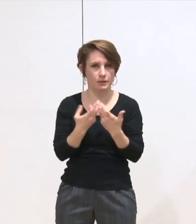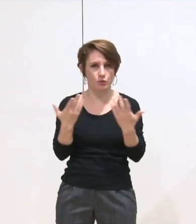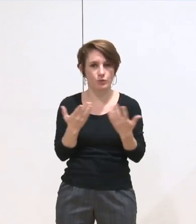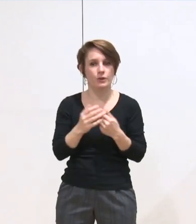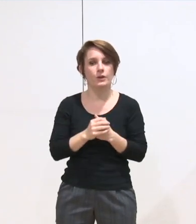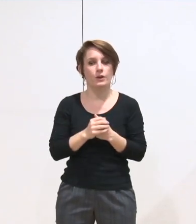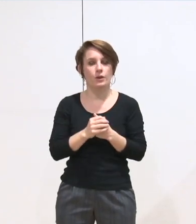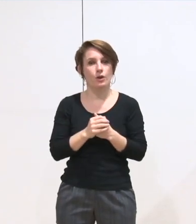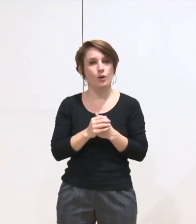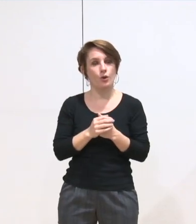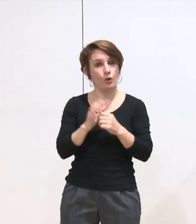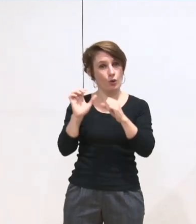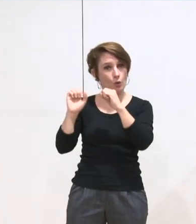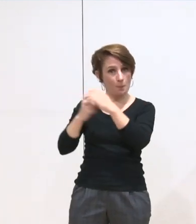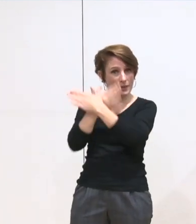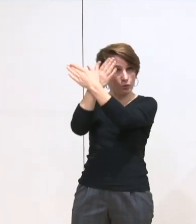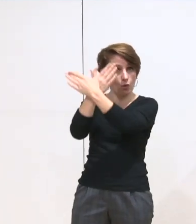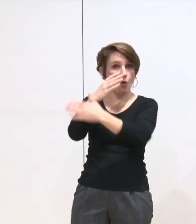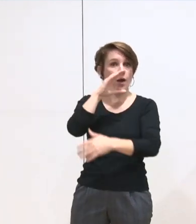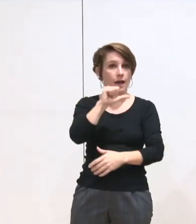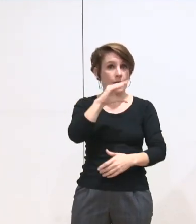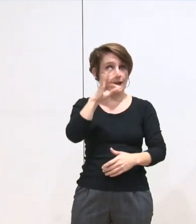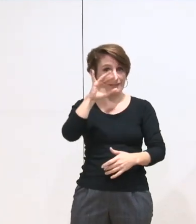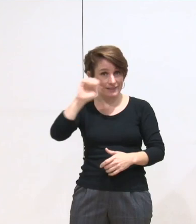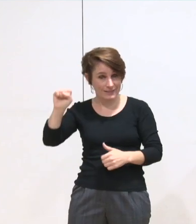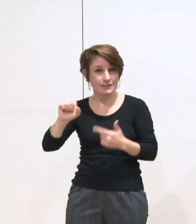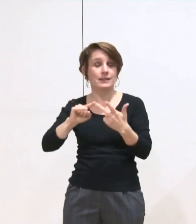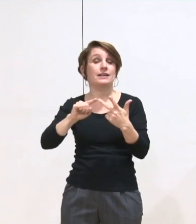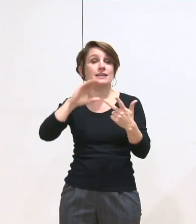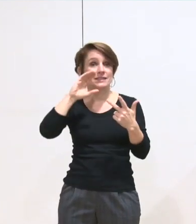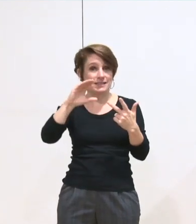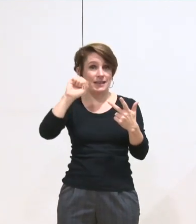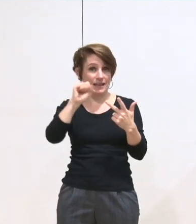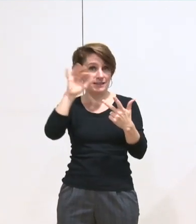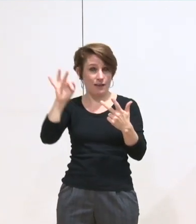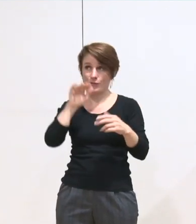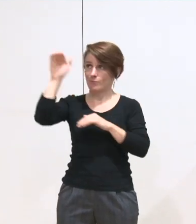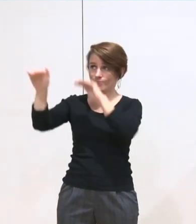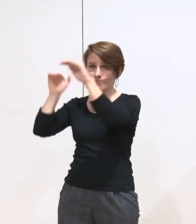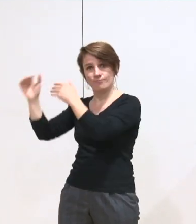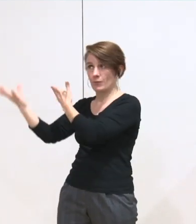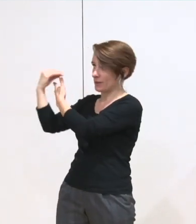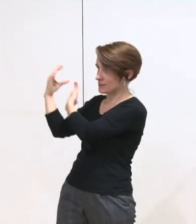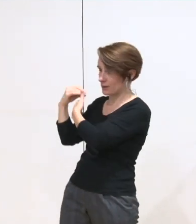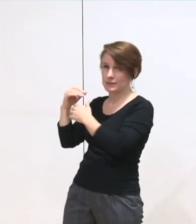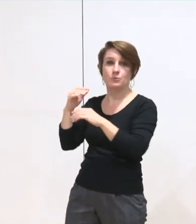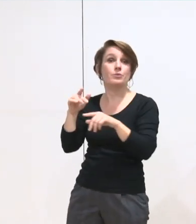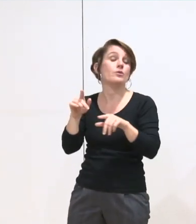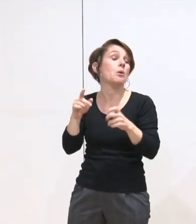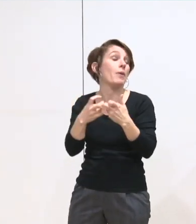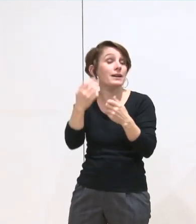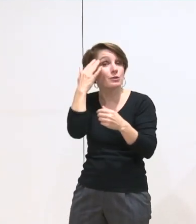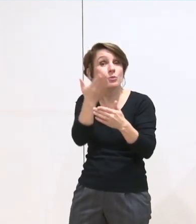mobiliser la métropole, Actis et la CSF, en particulier dans les situations de refus,